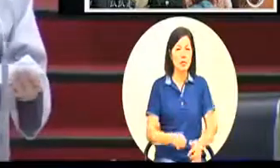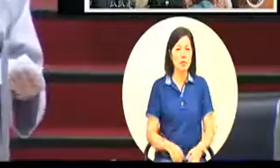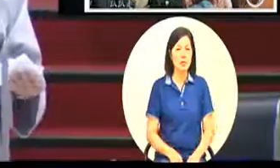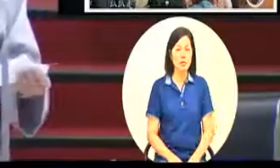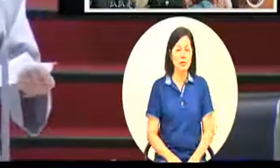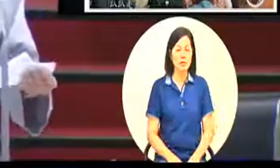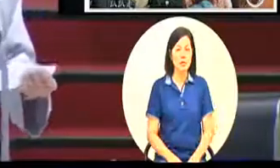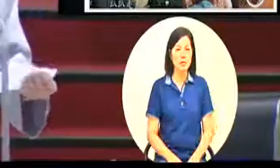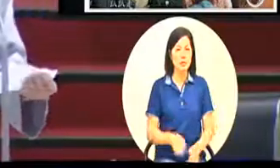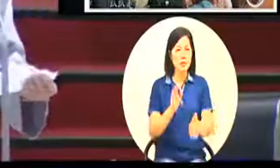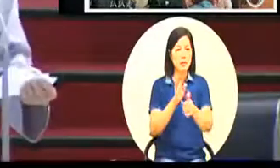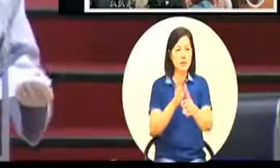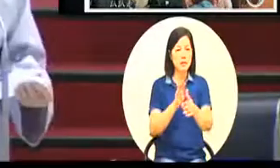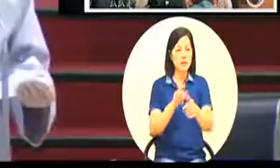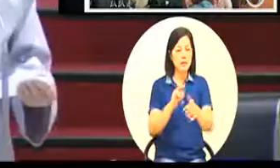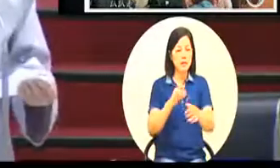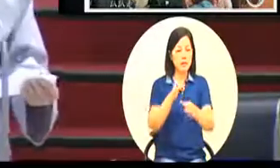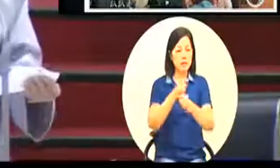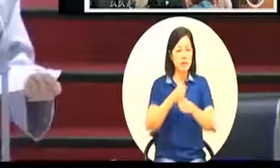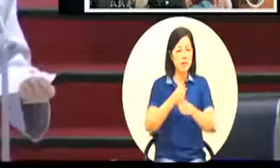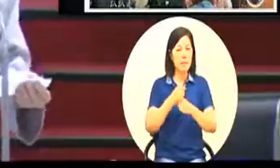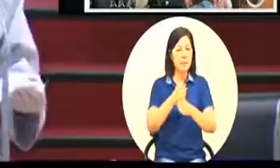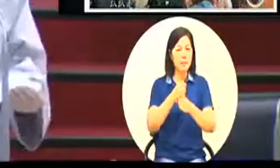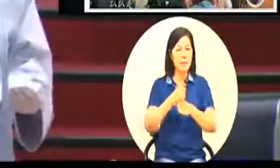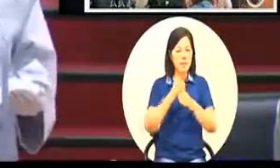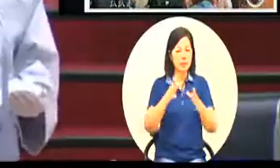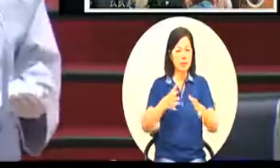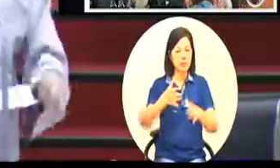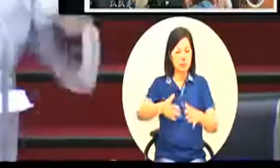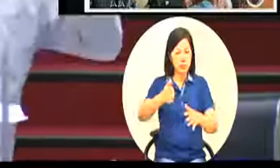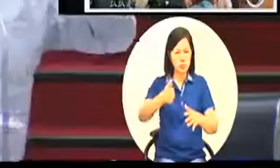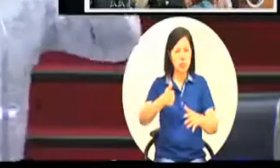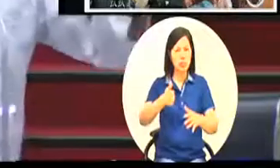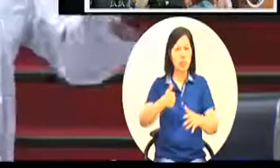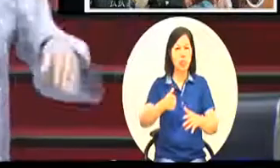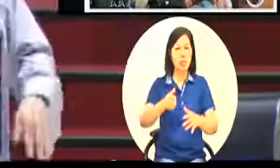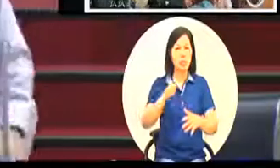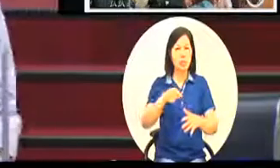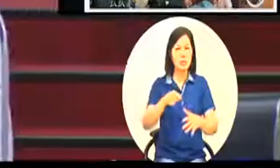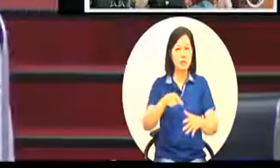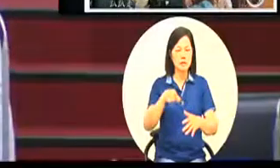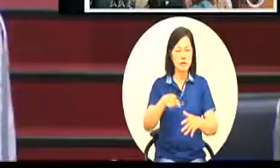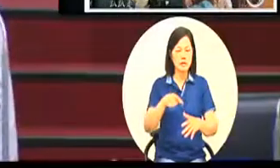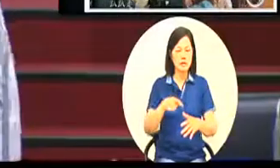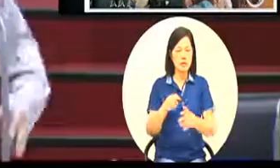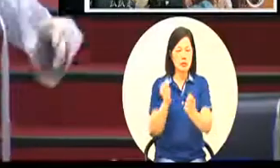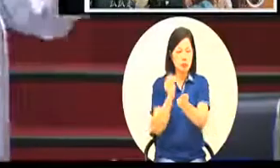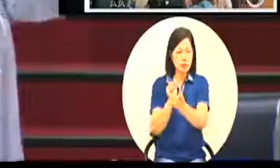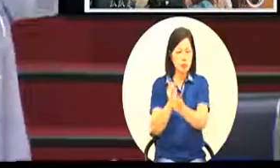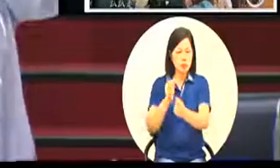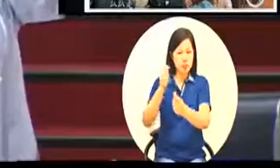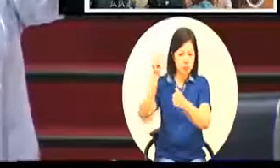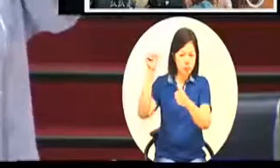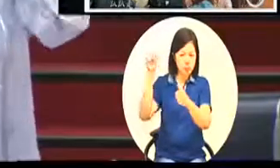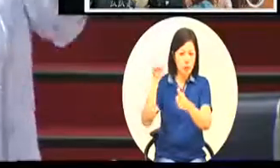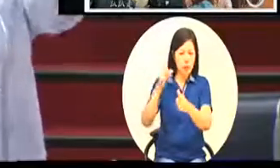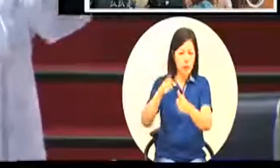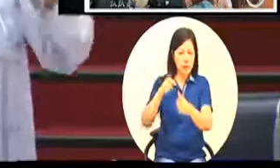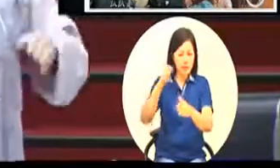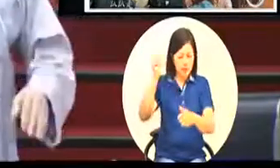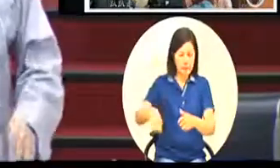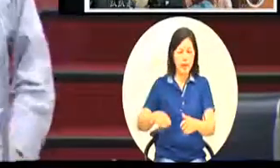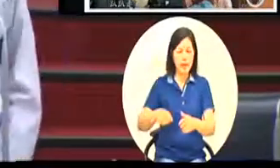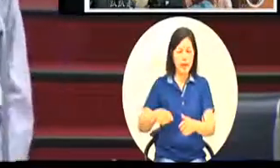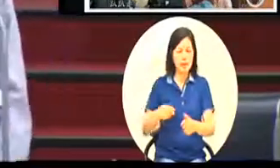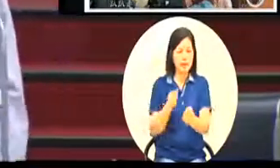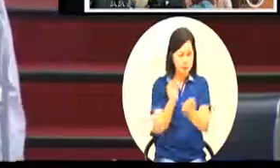替做马英九，迄、那个疑问呐，讲会当甲判无罪啦。国栋安尼讲啊，公开